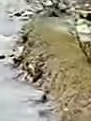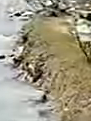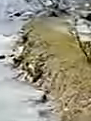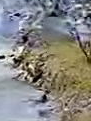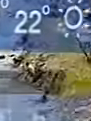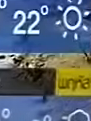ครับ